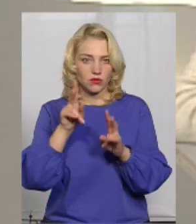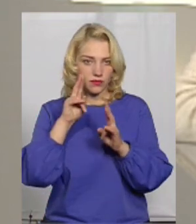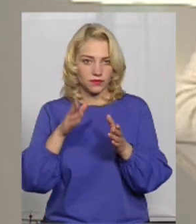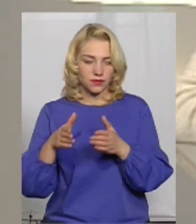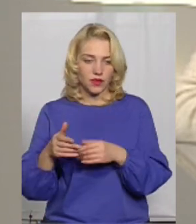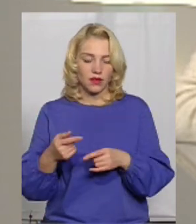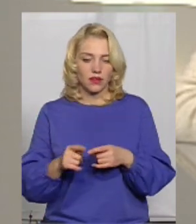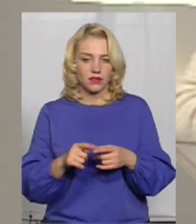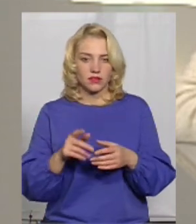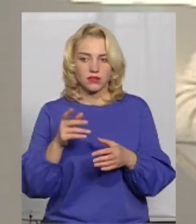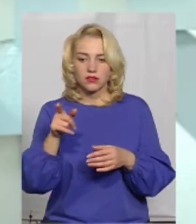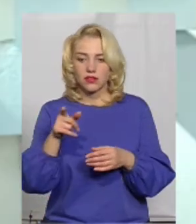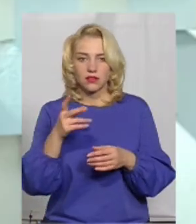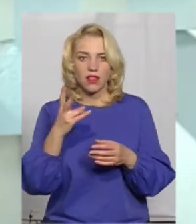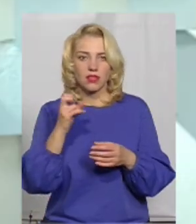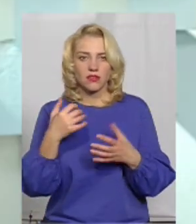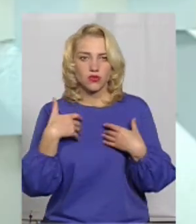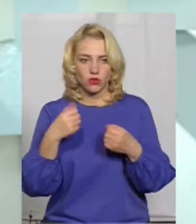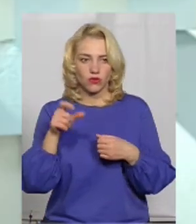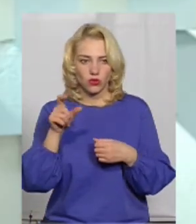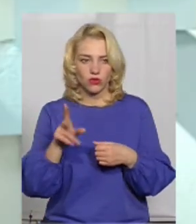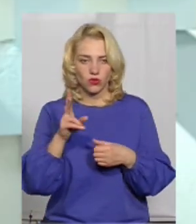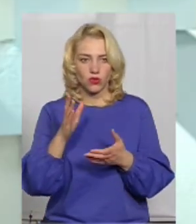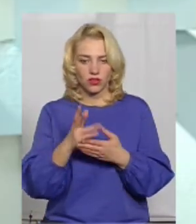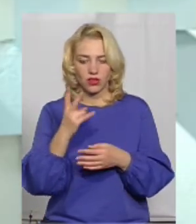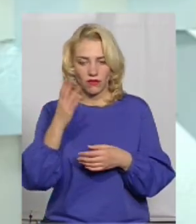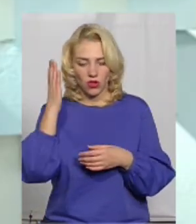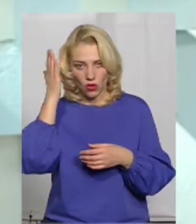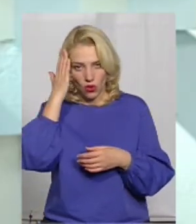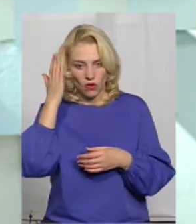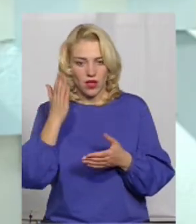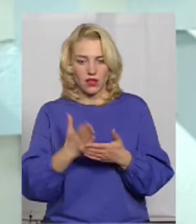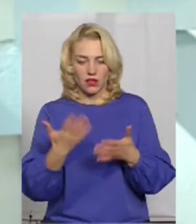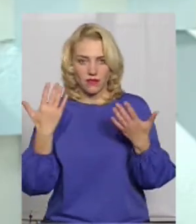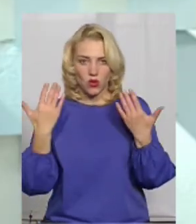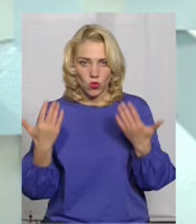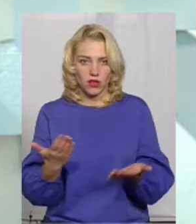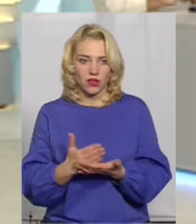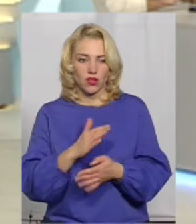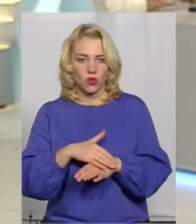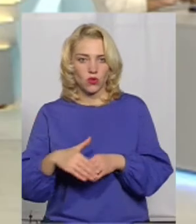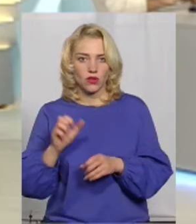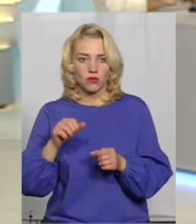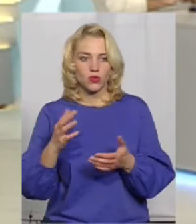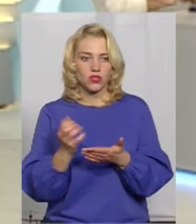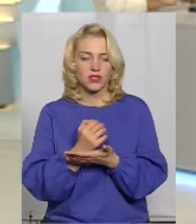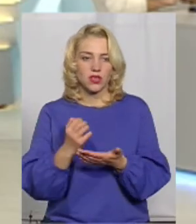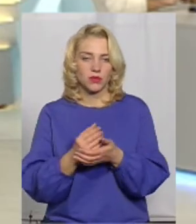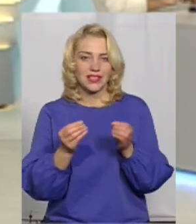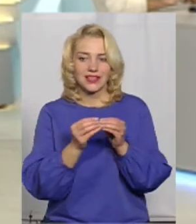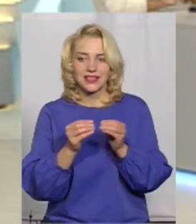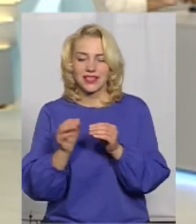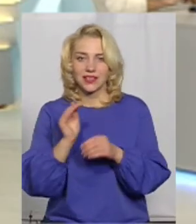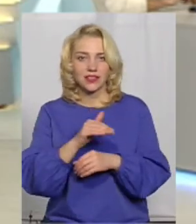звичайної, здорової, якої є 2 руки, 2 ноги, голова, і ти можеш думати і, ну, заробити кошти в